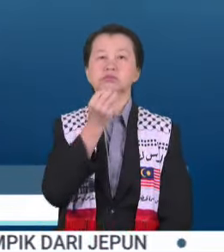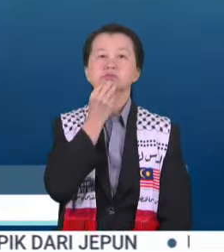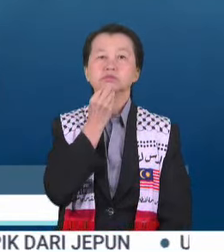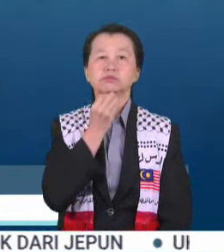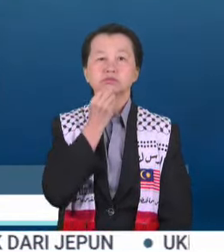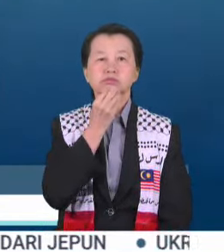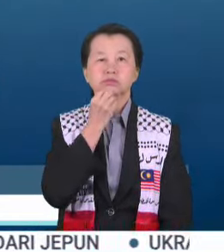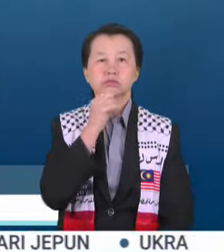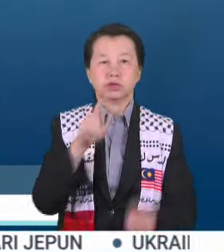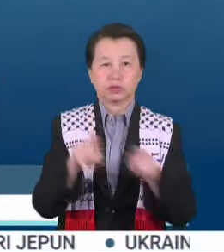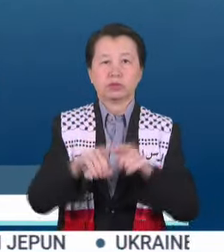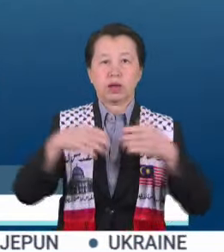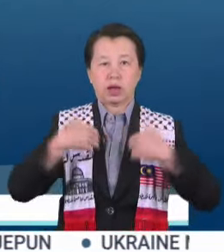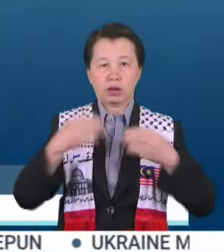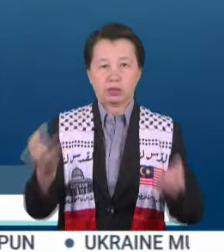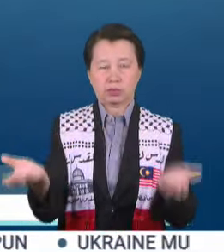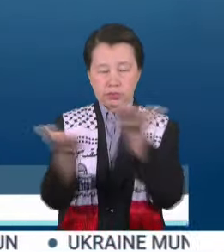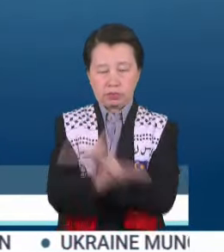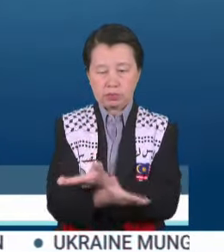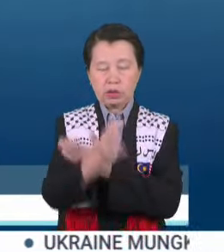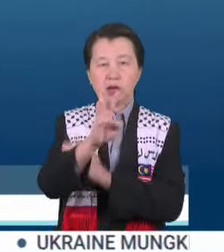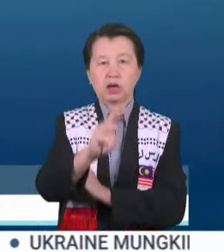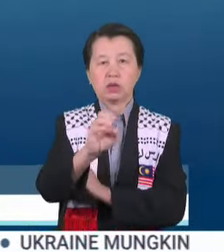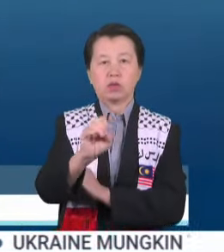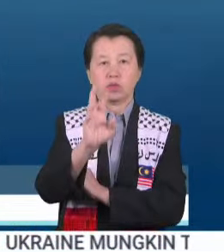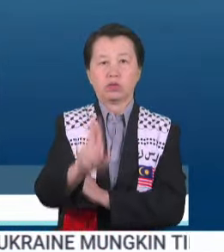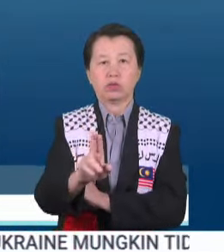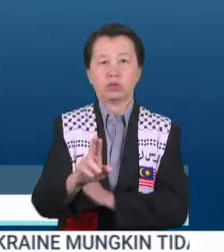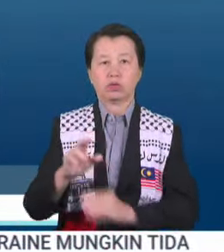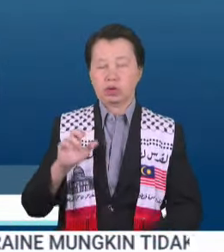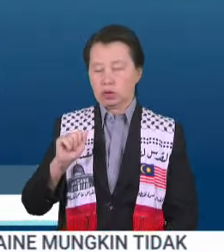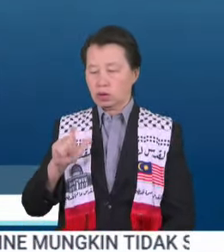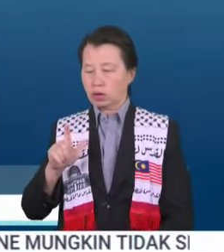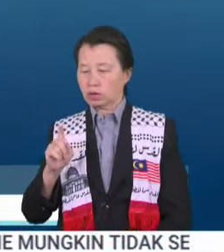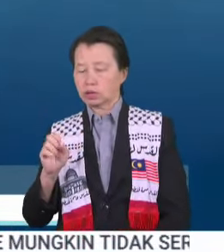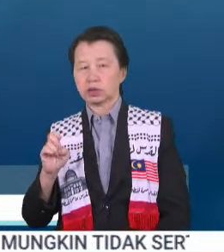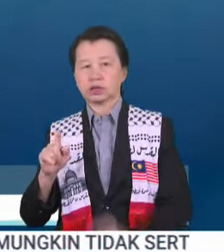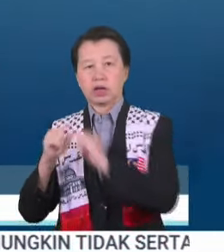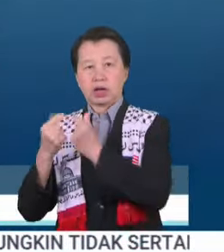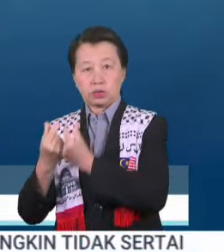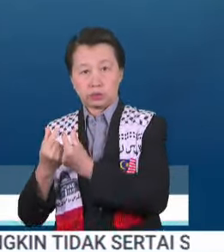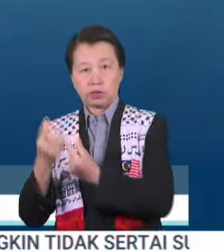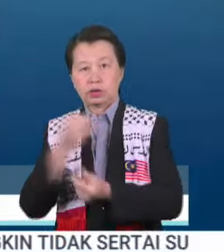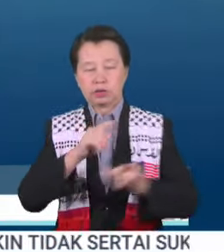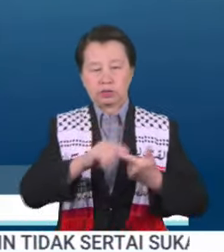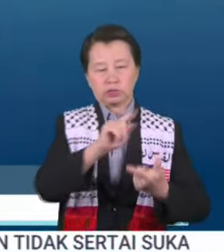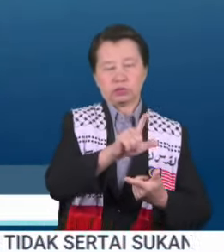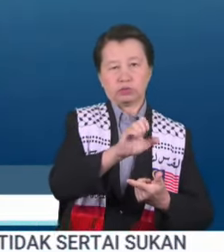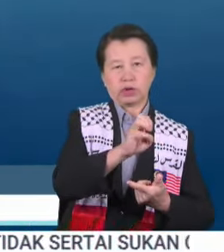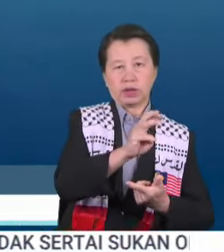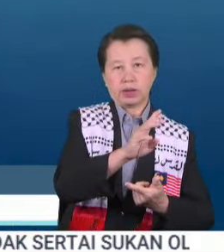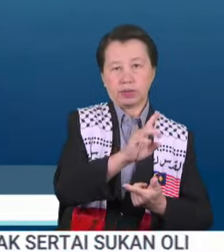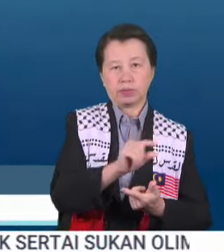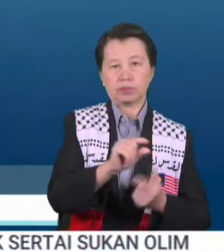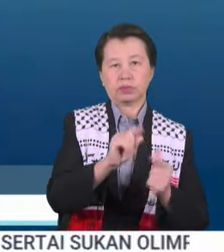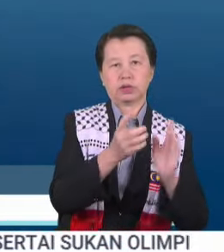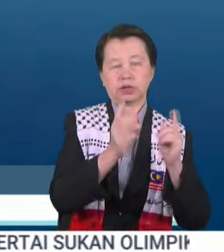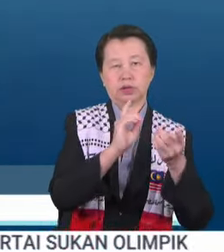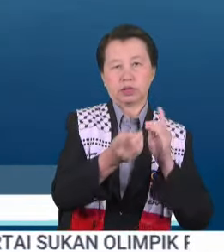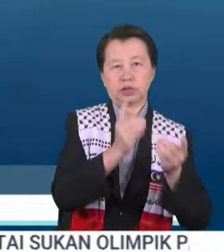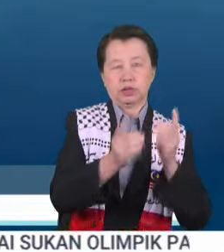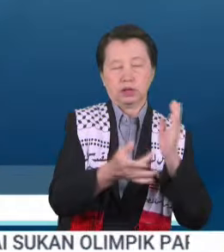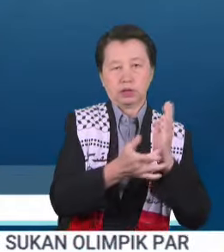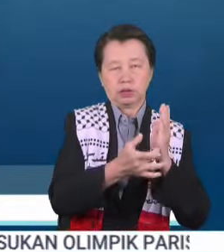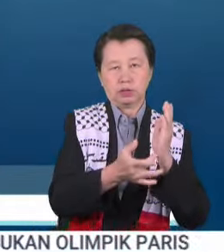Ibrahim turut diadakan pertukaran MOU antara altel grup sendirian berhad dan gymd digital teeknology